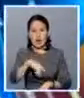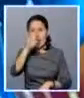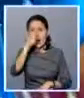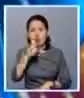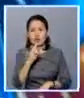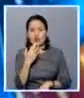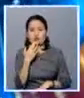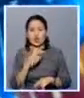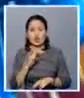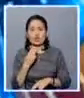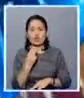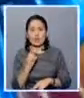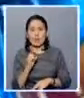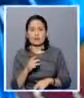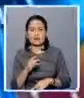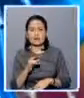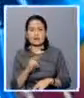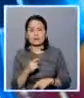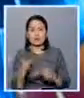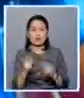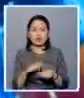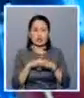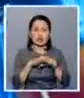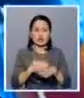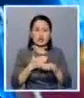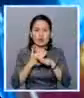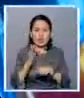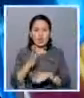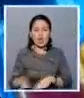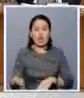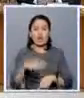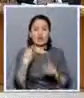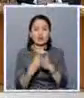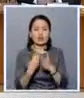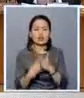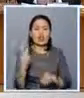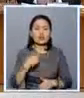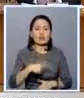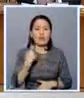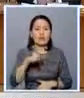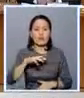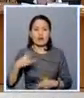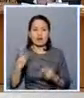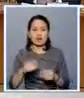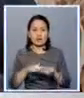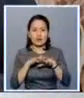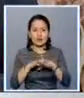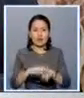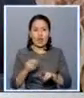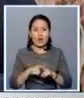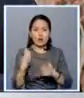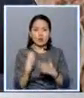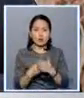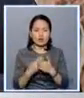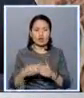Қазақтың ұлттық сусындары шұбат пен қымызға субсидия бөлінбек биыл. Осы мақсатқа республикалық бюджеттен 21 миллиард теңге қарастырылған. Сондай-ақ